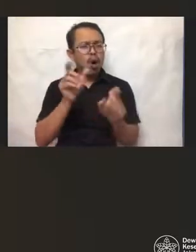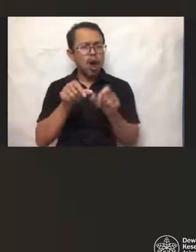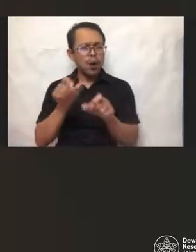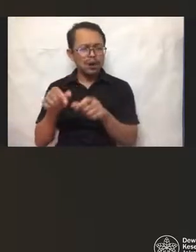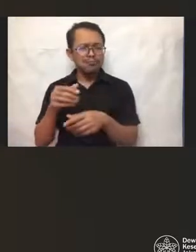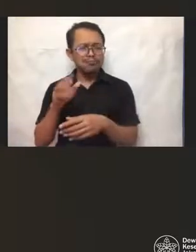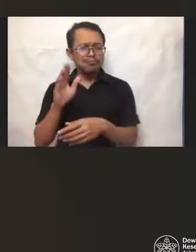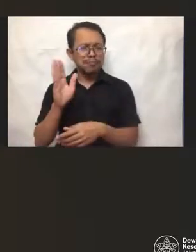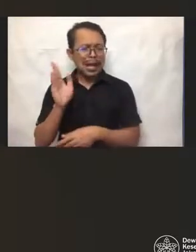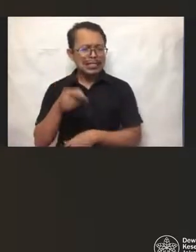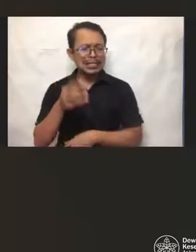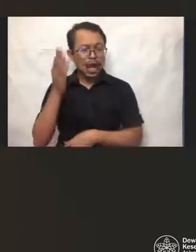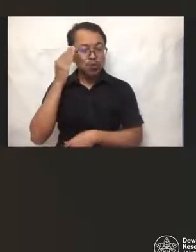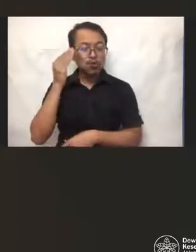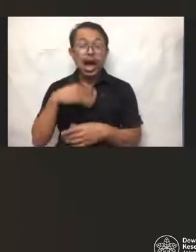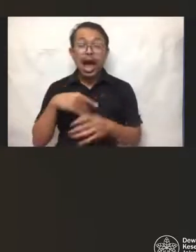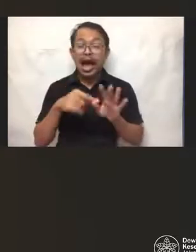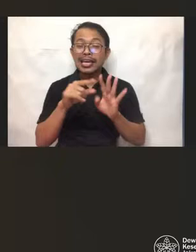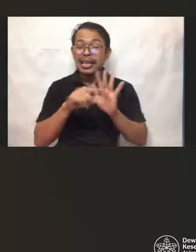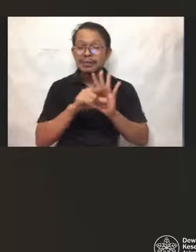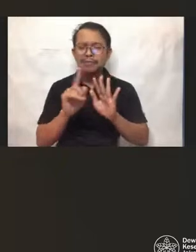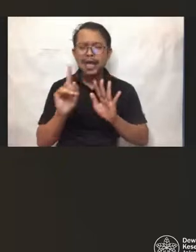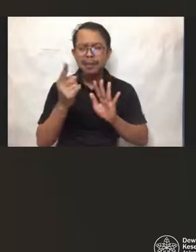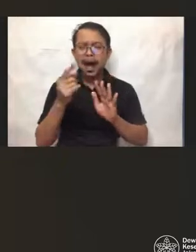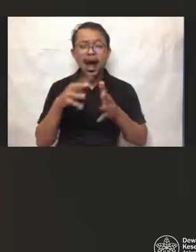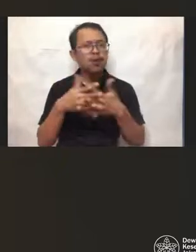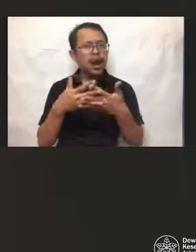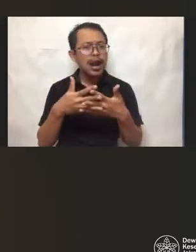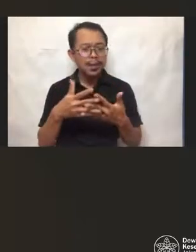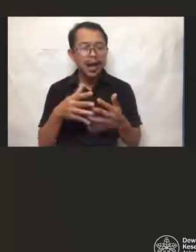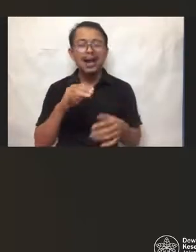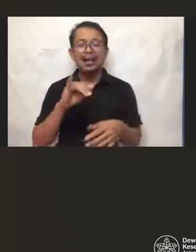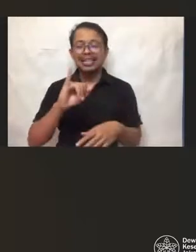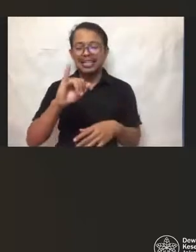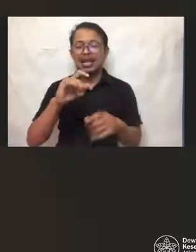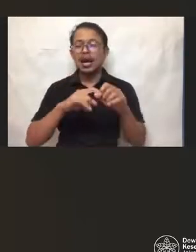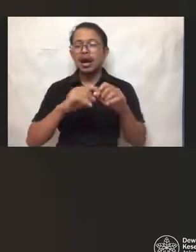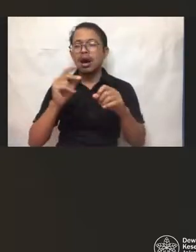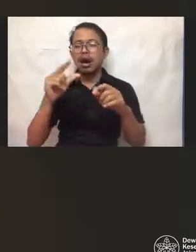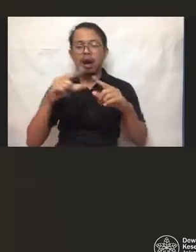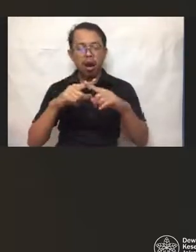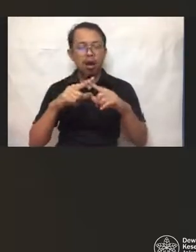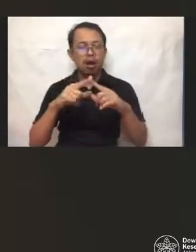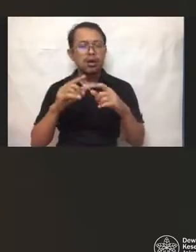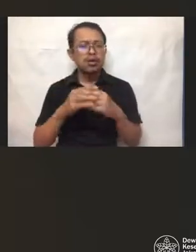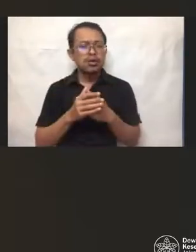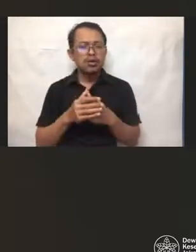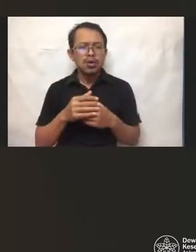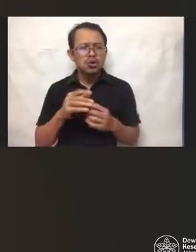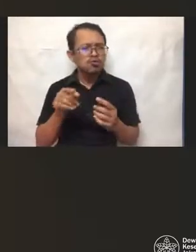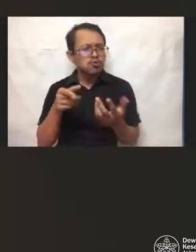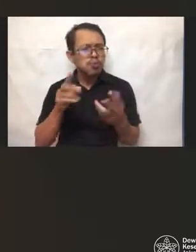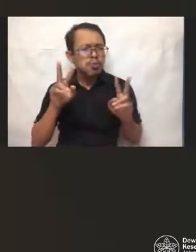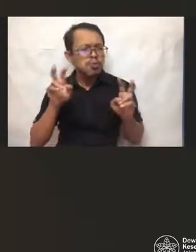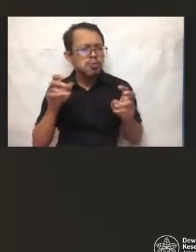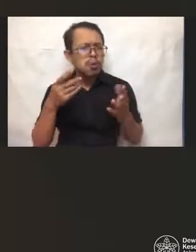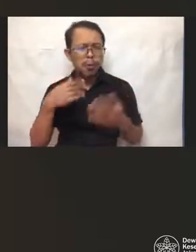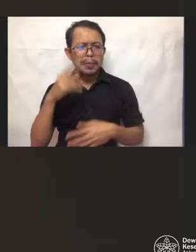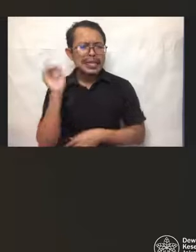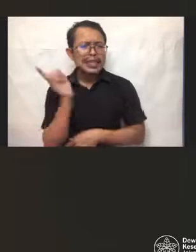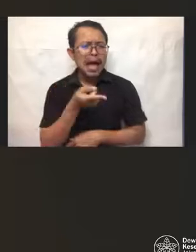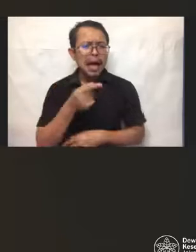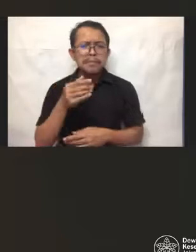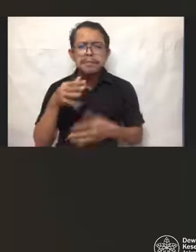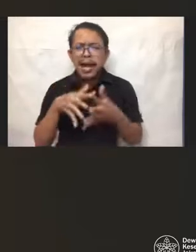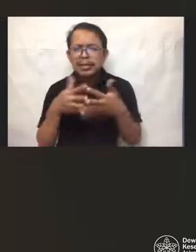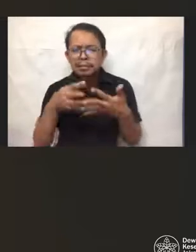pertama dalam Al-Quran itu berbunyi Iqra. Tetapi saya tidak mengartikannya sebagai perintah untuk membaca. Jauh lebih luas